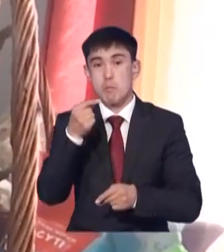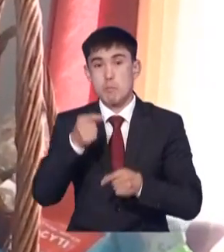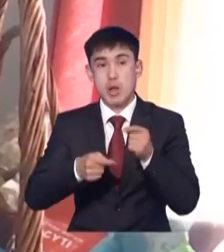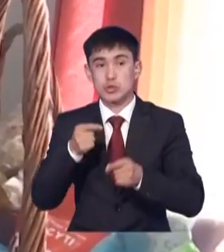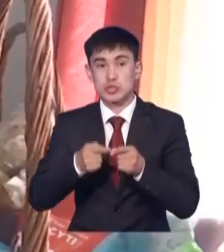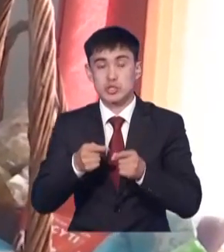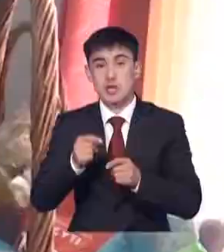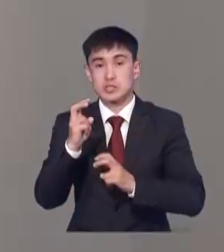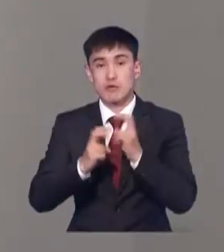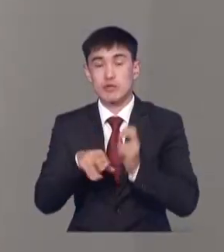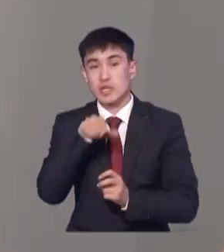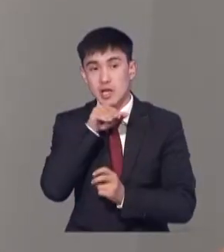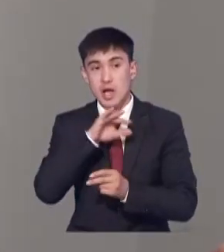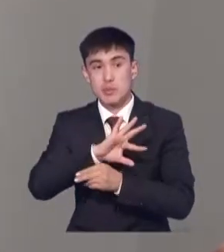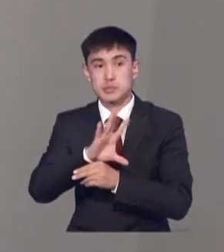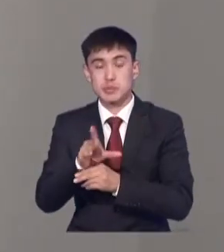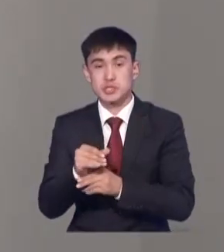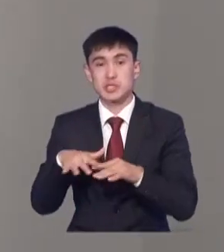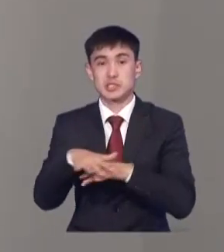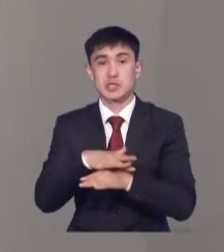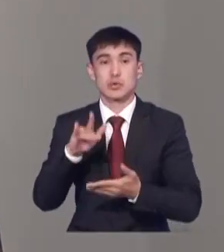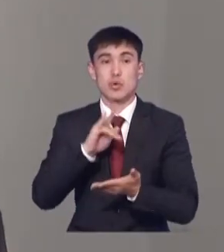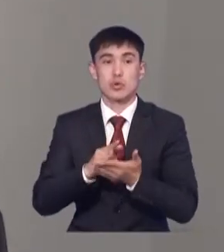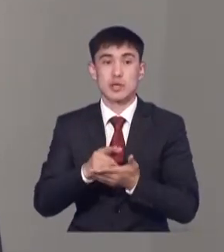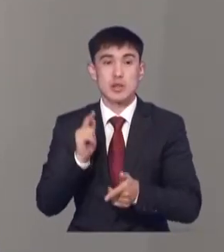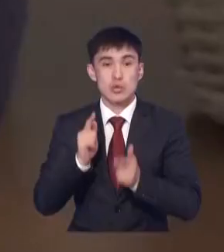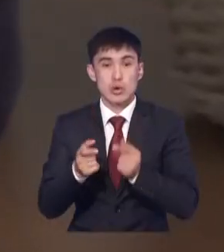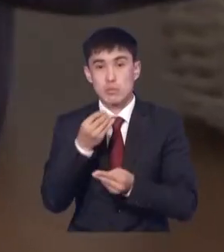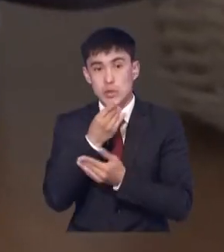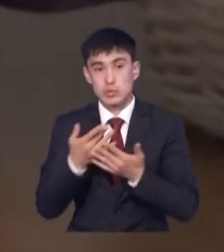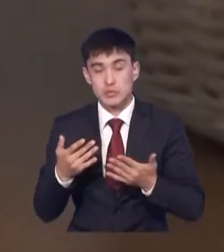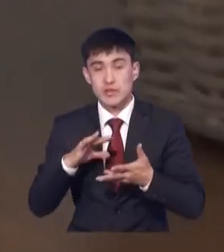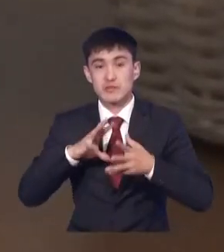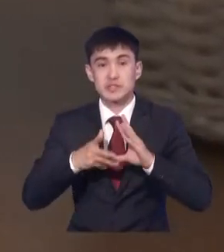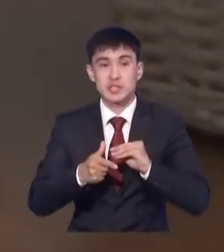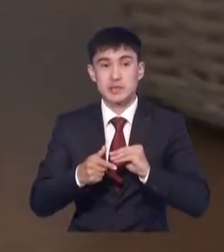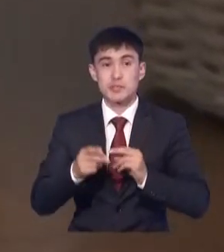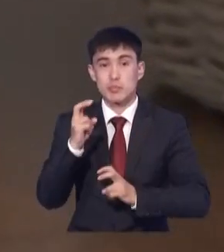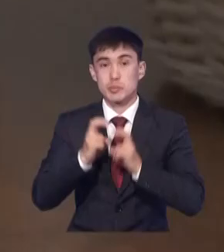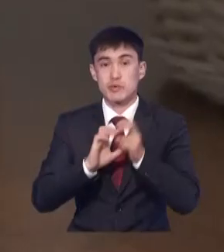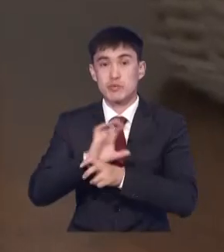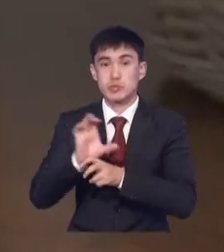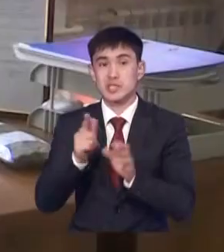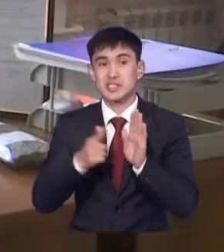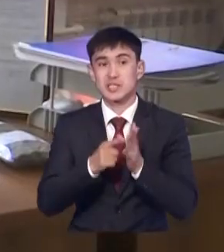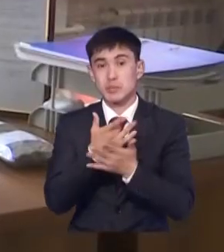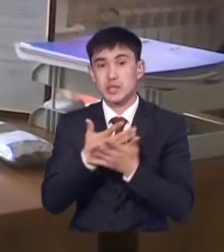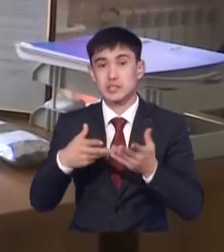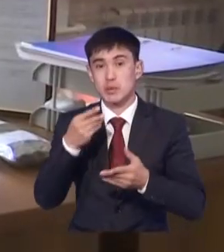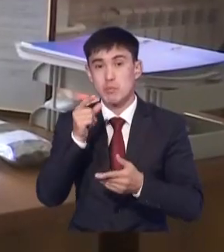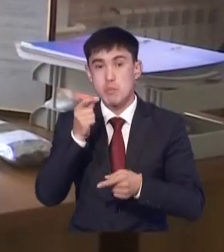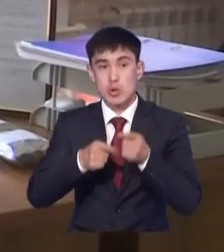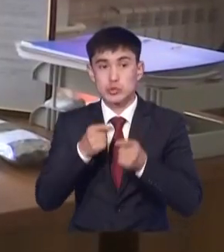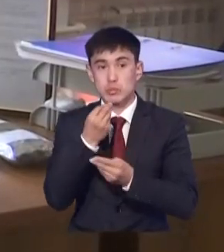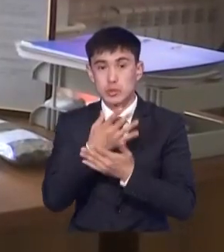завод Текеле. Данный объект обеспечивает население города натуральными продуктами. В целом предприятие выпускает 7 видов молочных